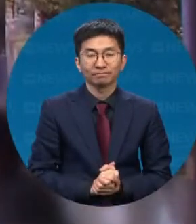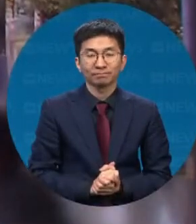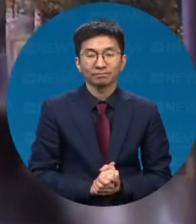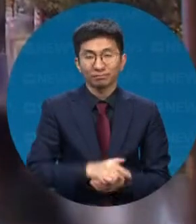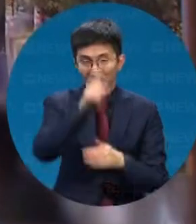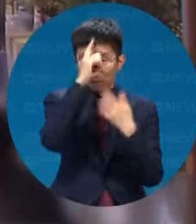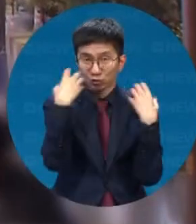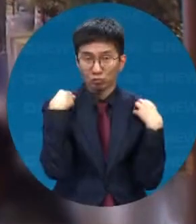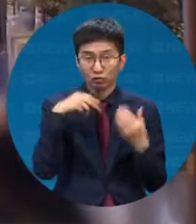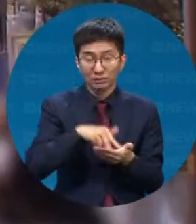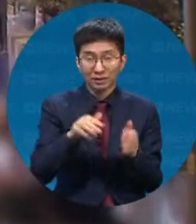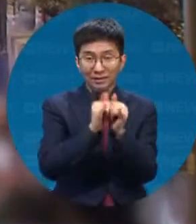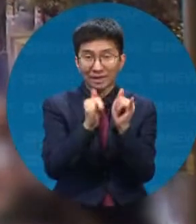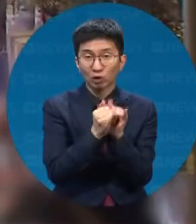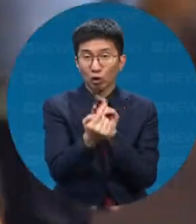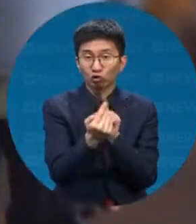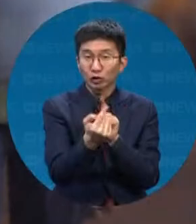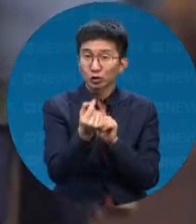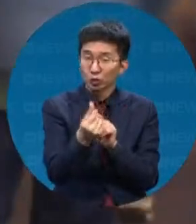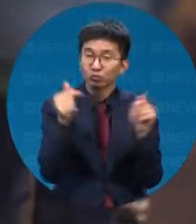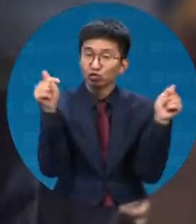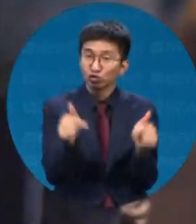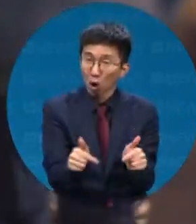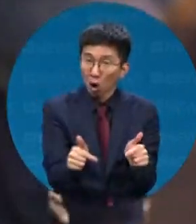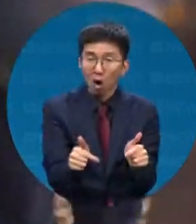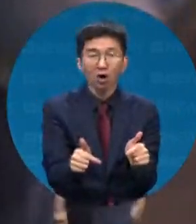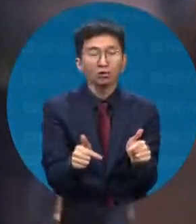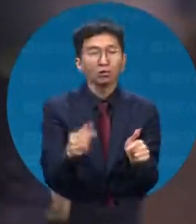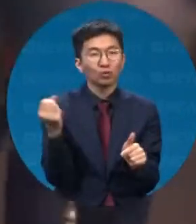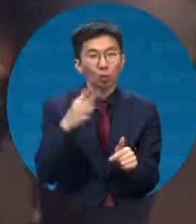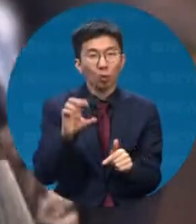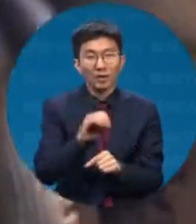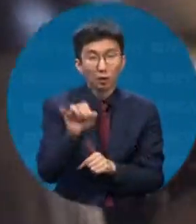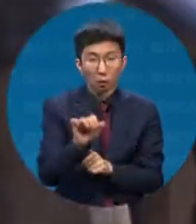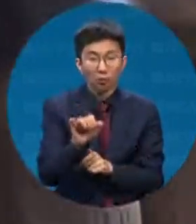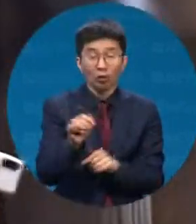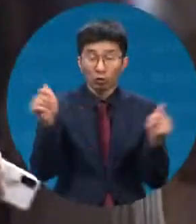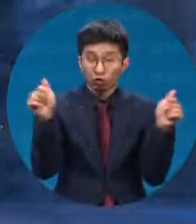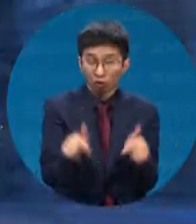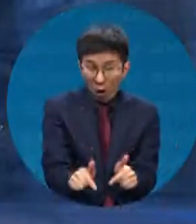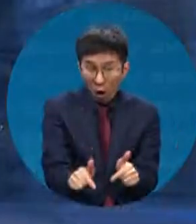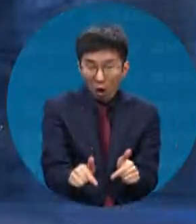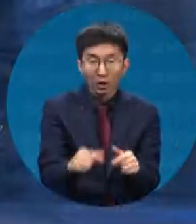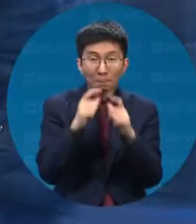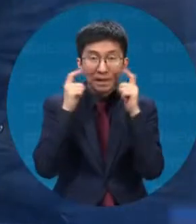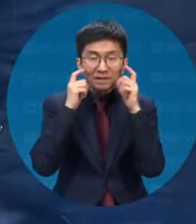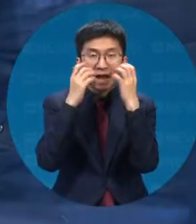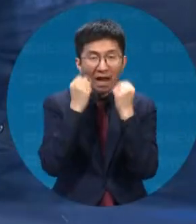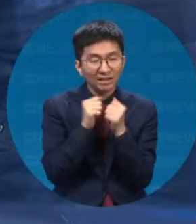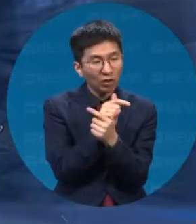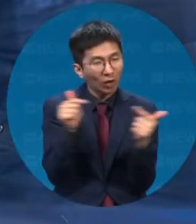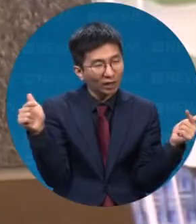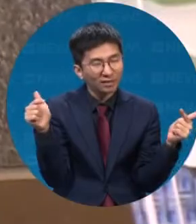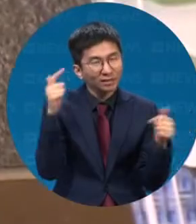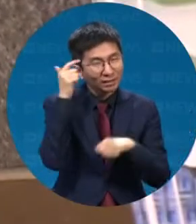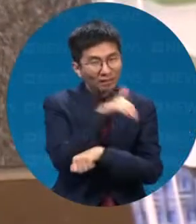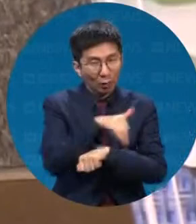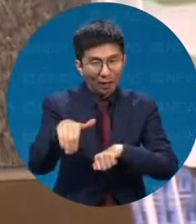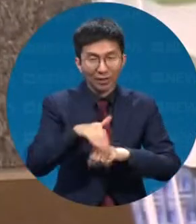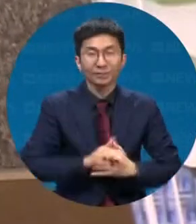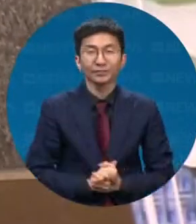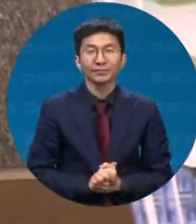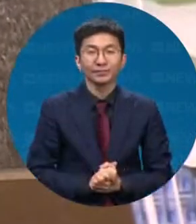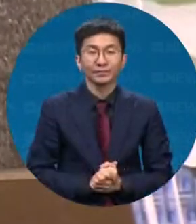거리두기 완화 기간에 유행이 안정적으로 감소하면 마스크 착용을 제외한 전면 회사의 까지 검토할 계획입니다